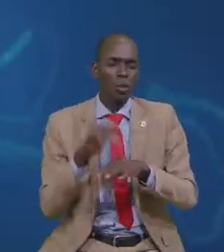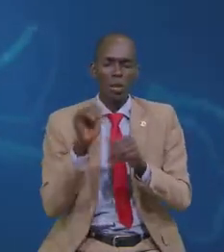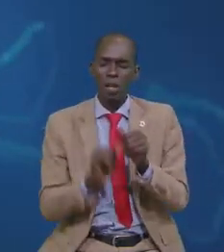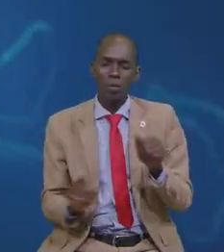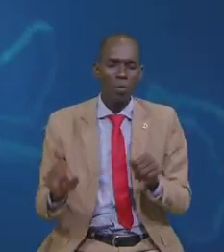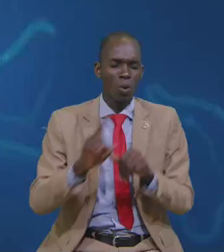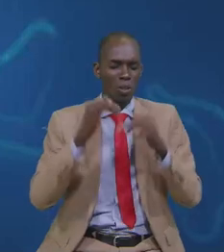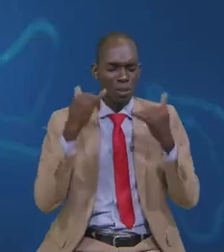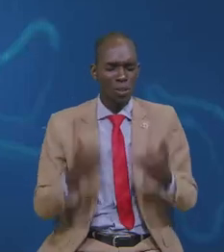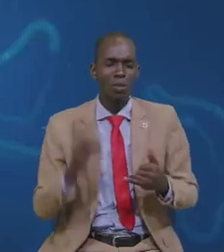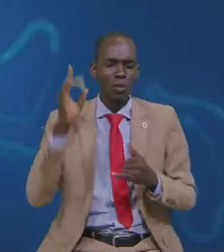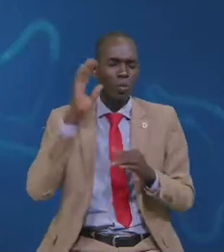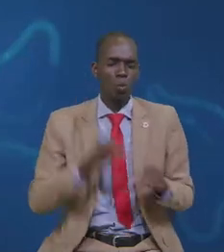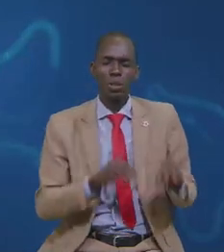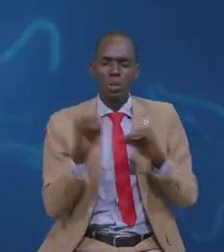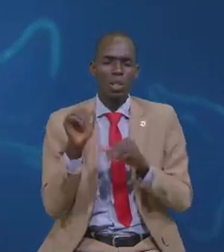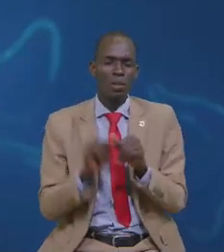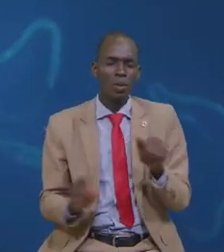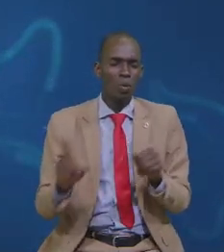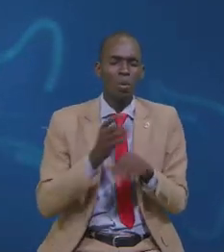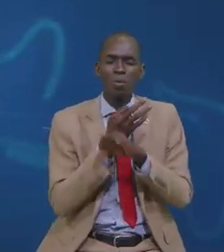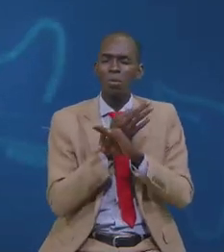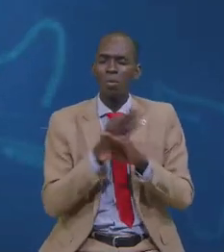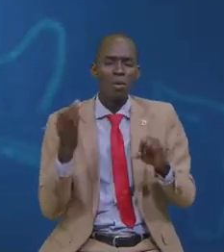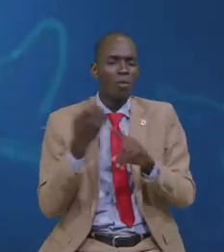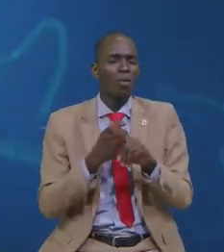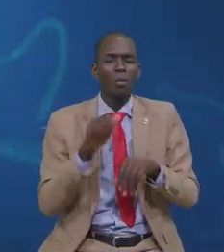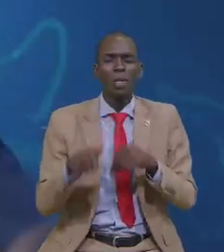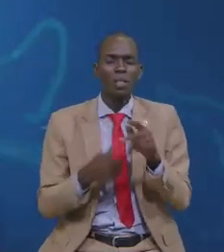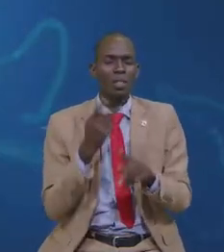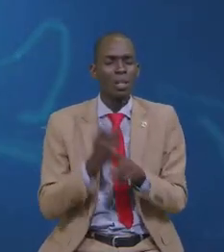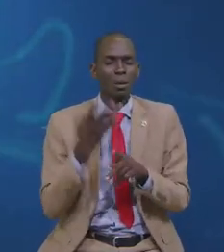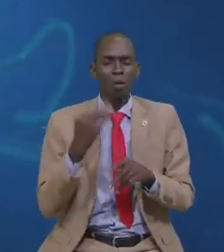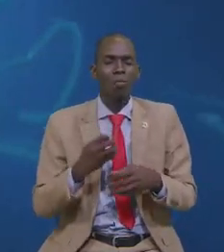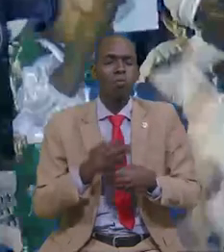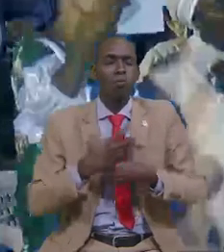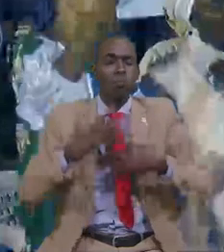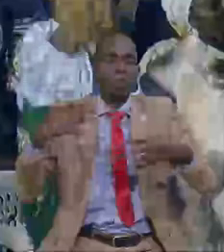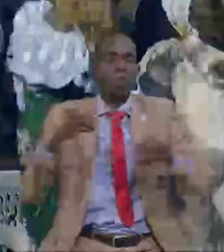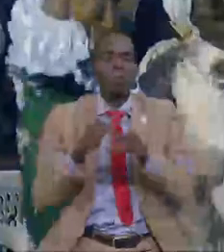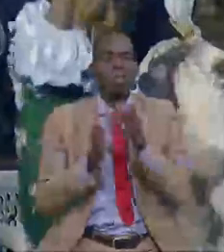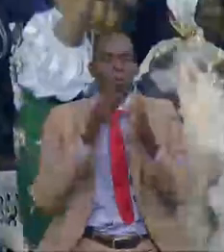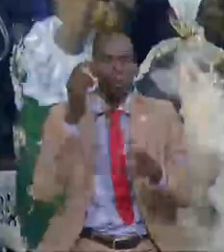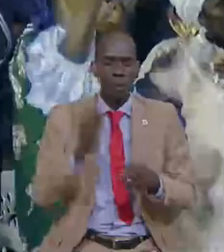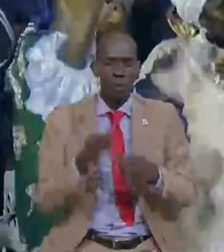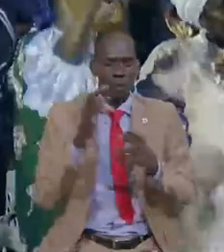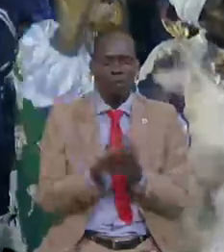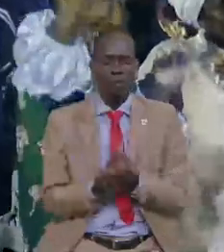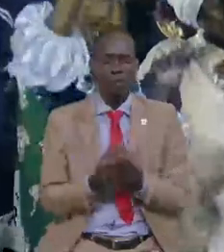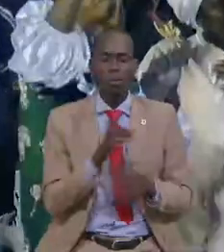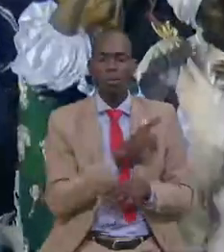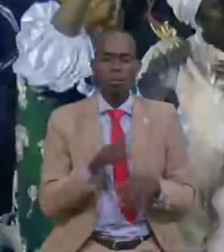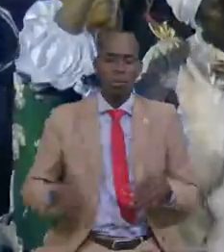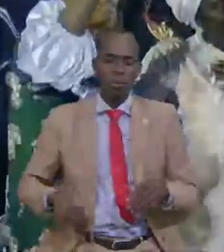la puissante main là touche tout le monde maintenant, affranchit tout le monde de toute tumeur, de